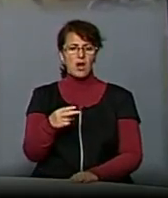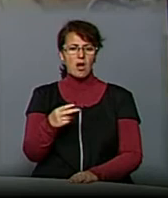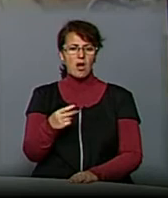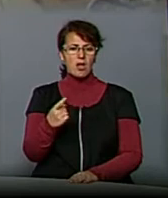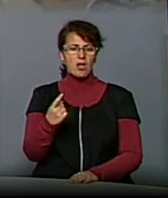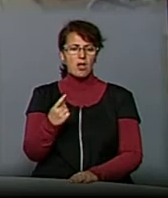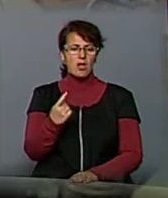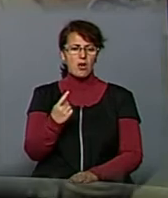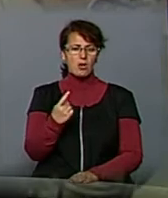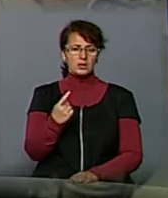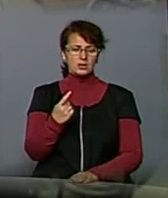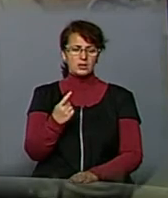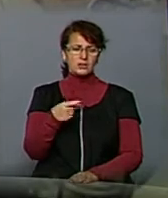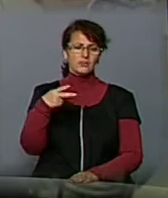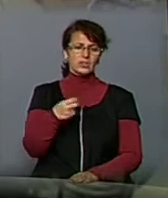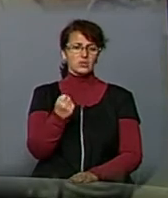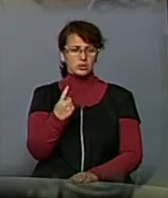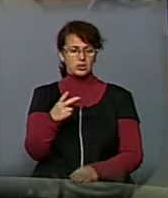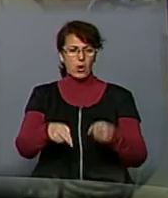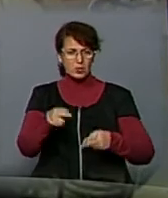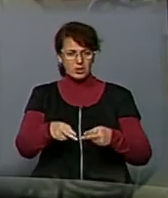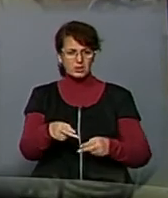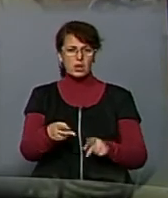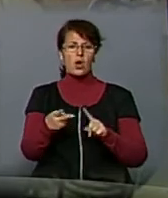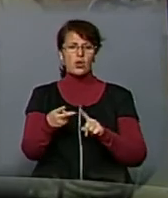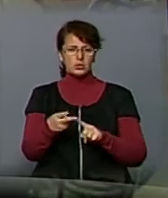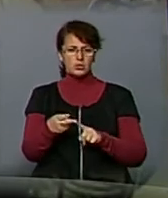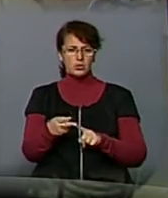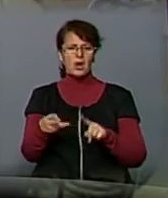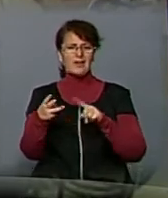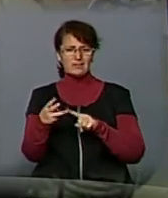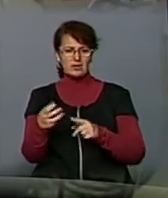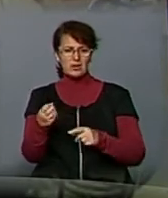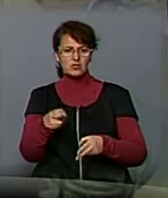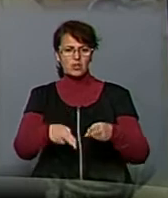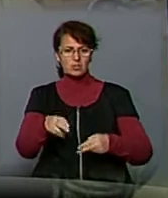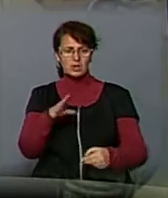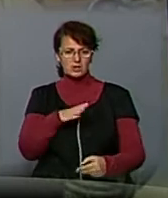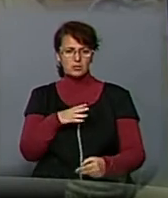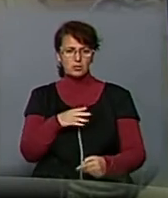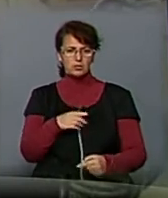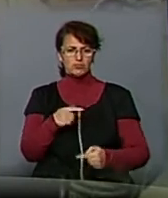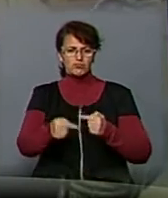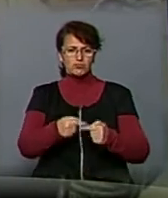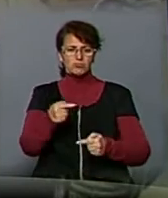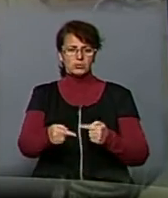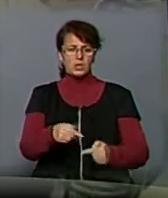У 2011-му була друга і третя, одна за одною. А